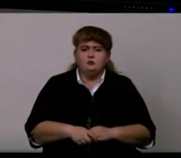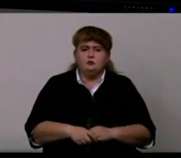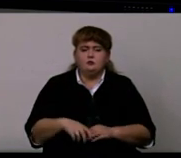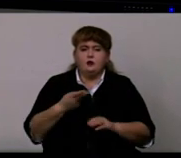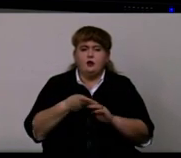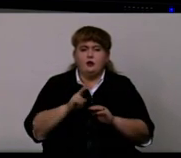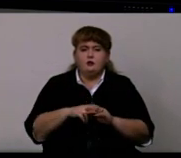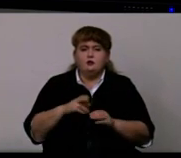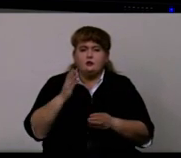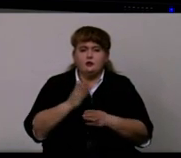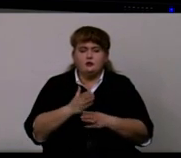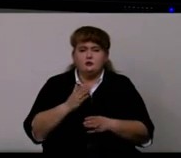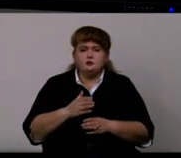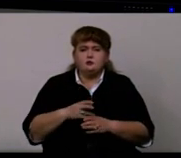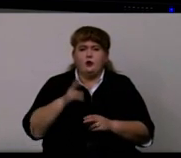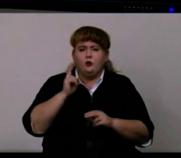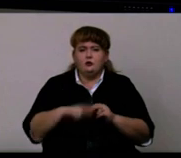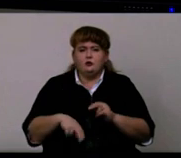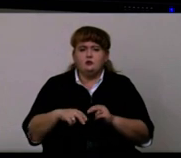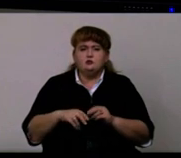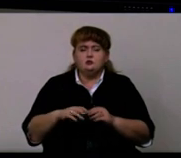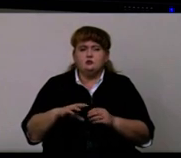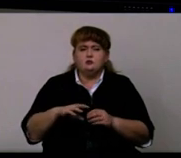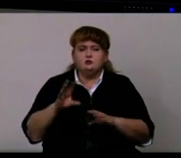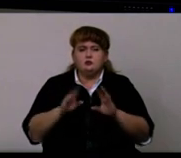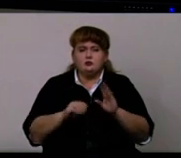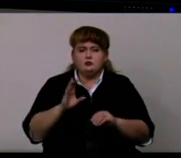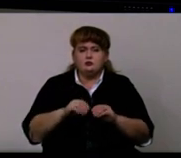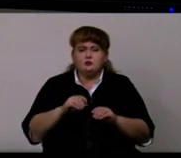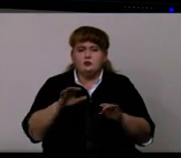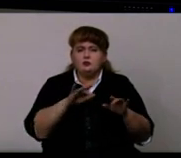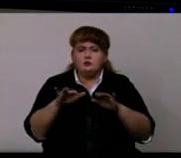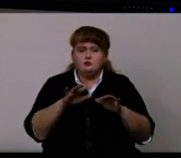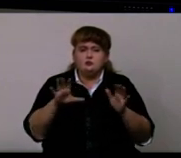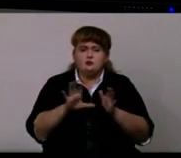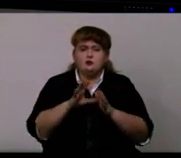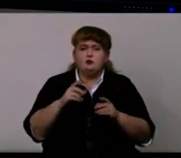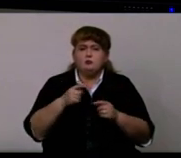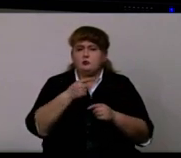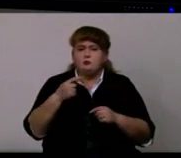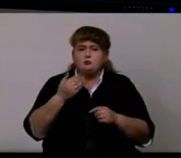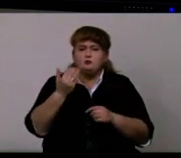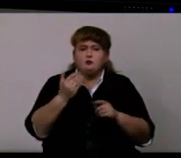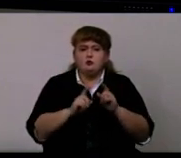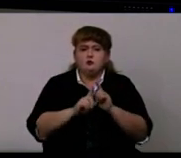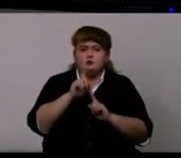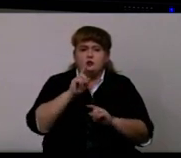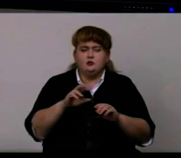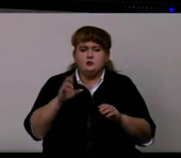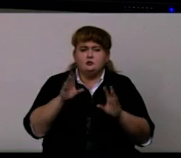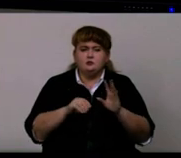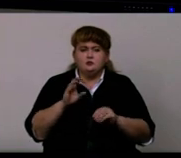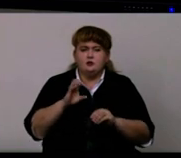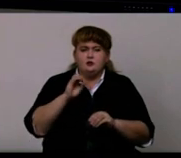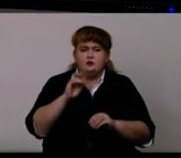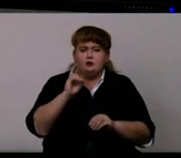Это есть конечное значение кинетической энергии минус его начальное значение.